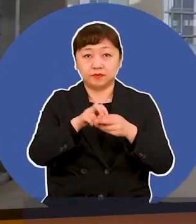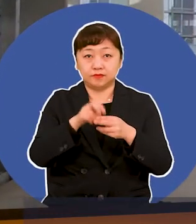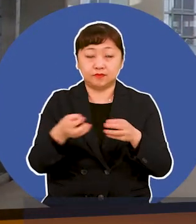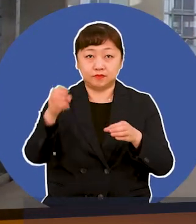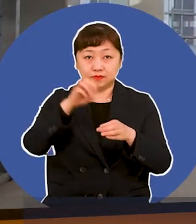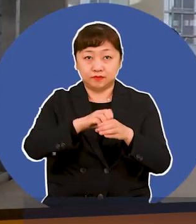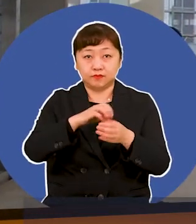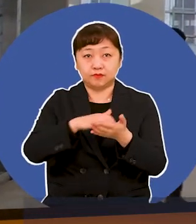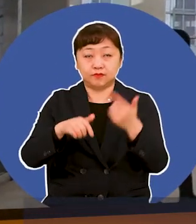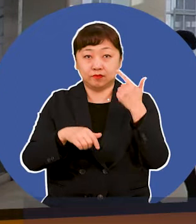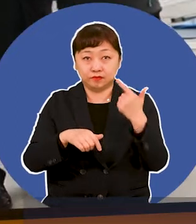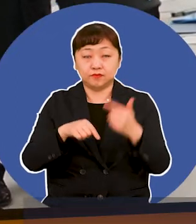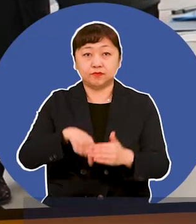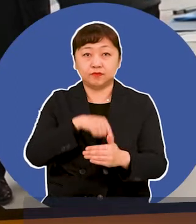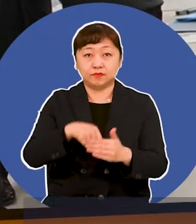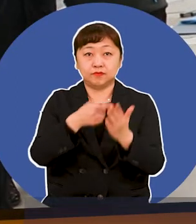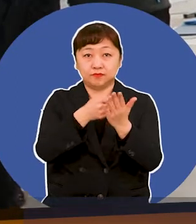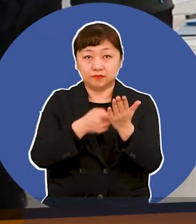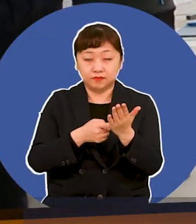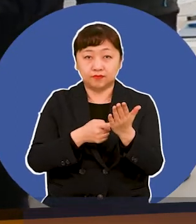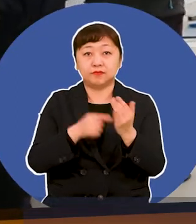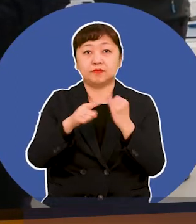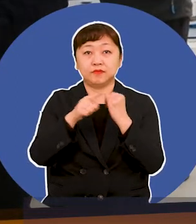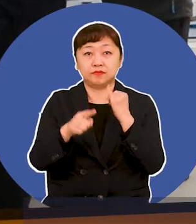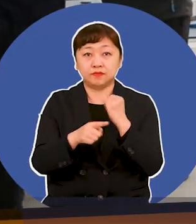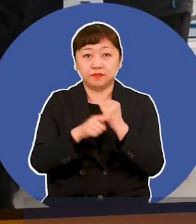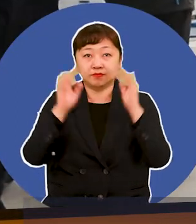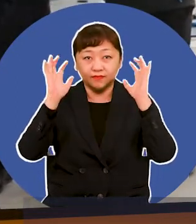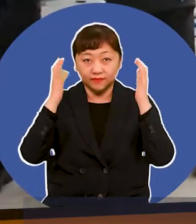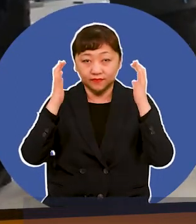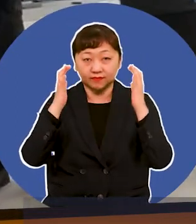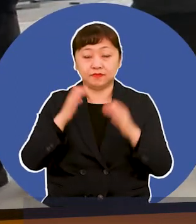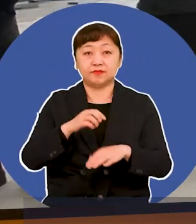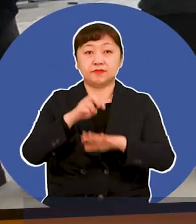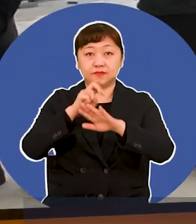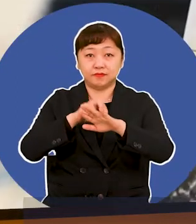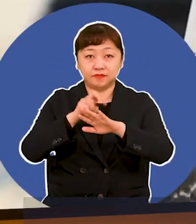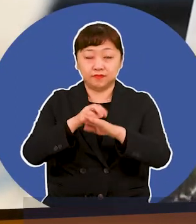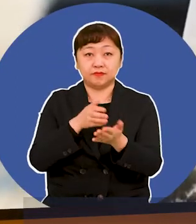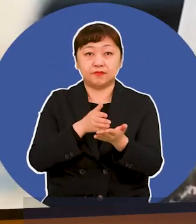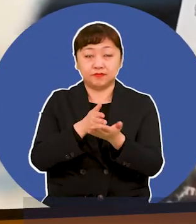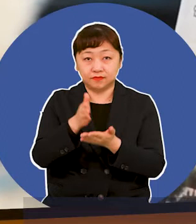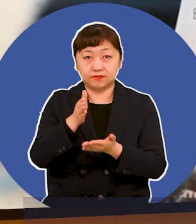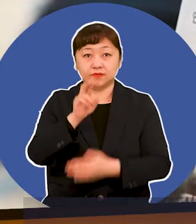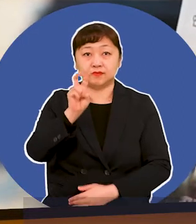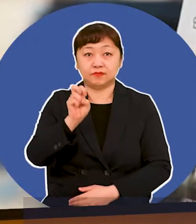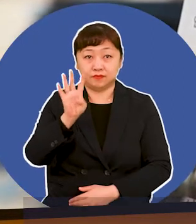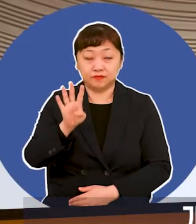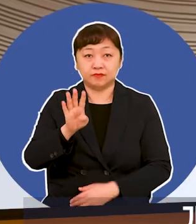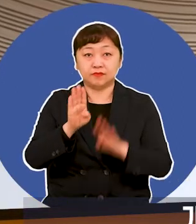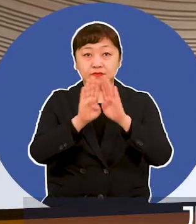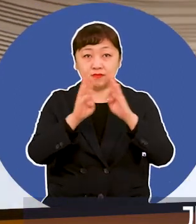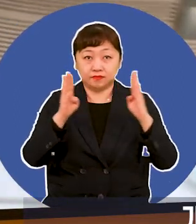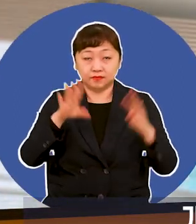포함한 6개 센터와 내과 외과 산부인과 소아청소년과 등 24개 에 진료과 에서